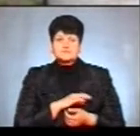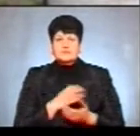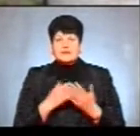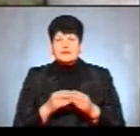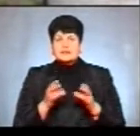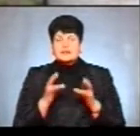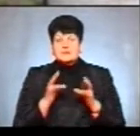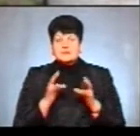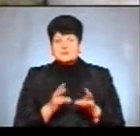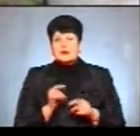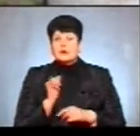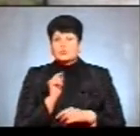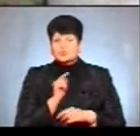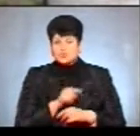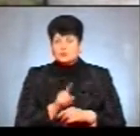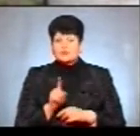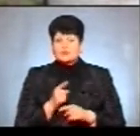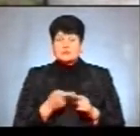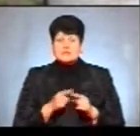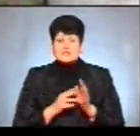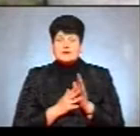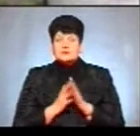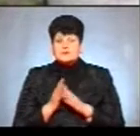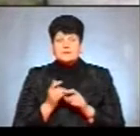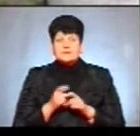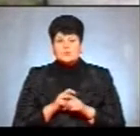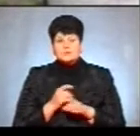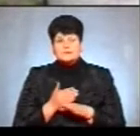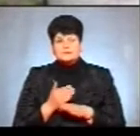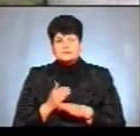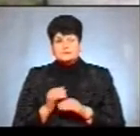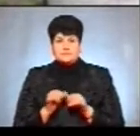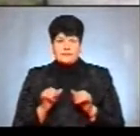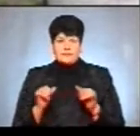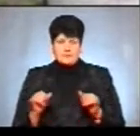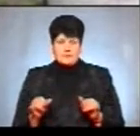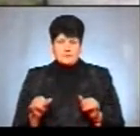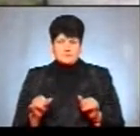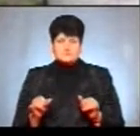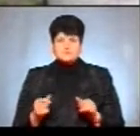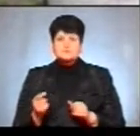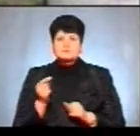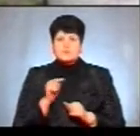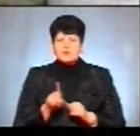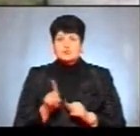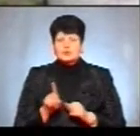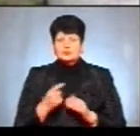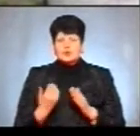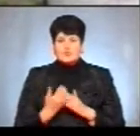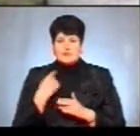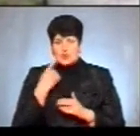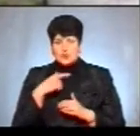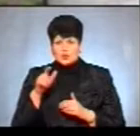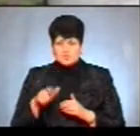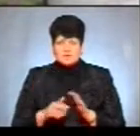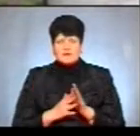небезпека становить в тому, що ця рослина дуже поволі розвивається. Для того, щоб нова особина